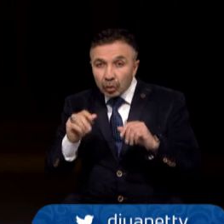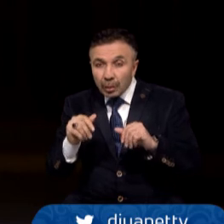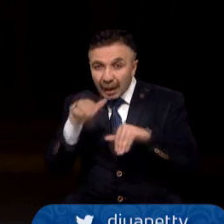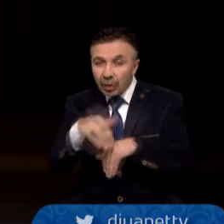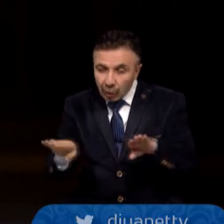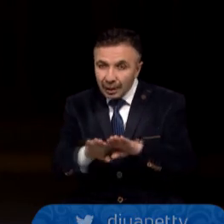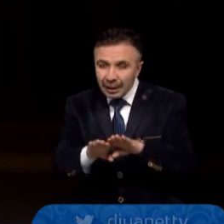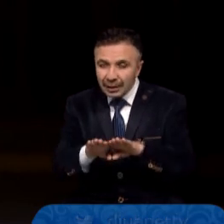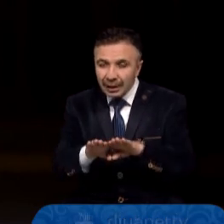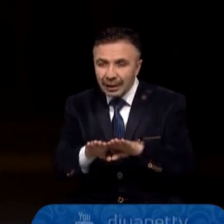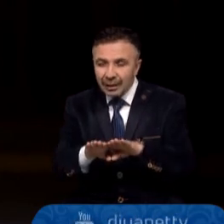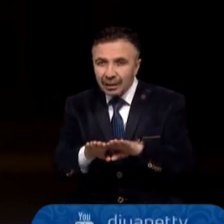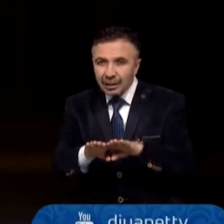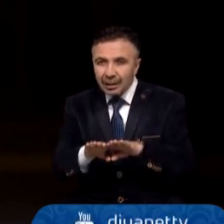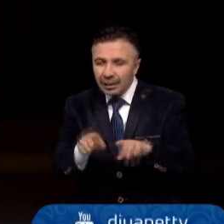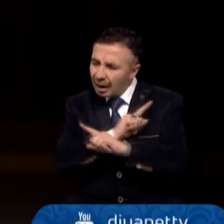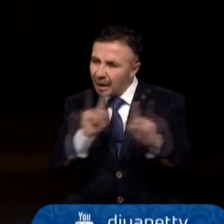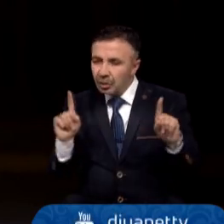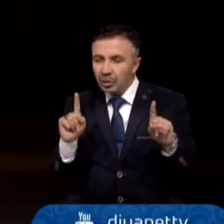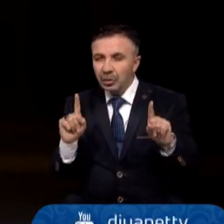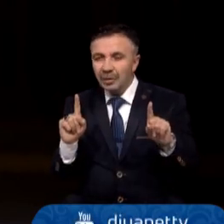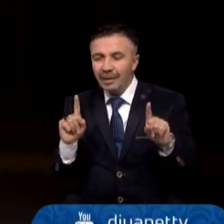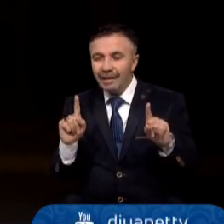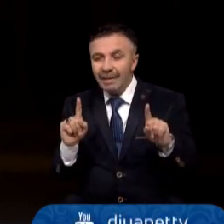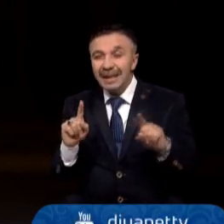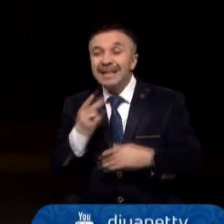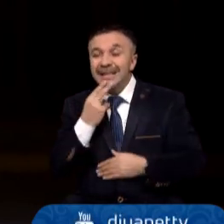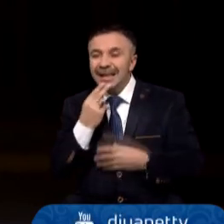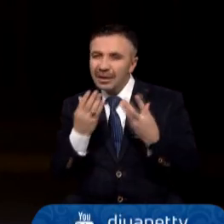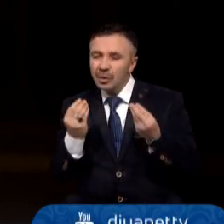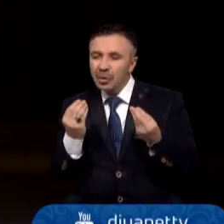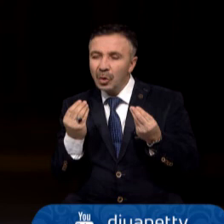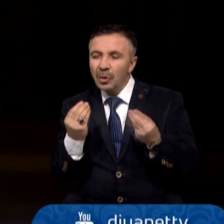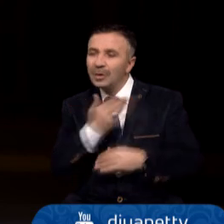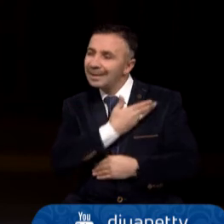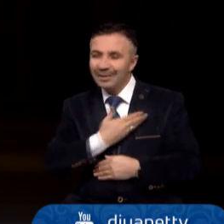gömme lerine inat kızlarına çok düşkündür